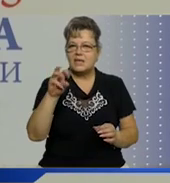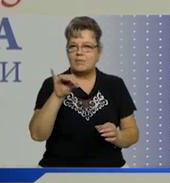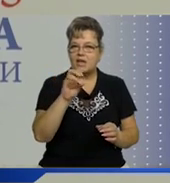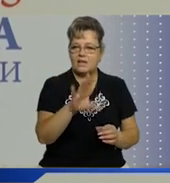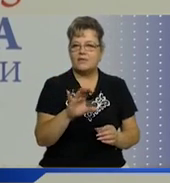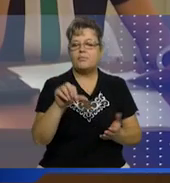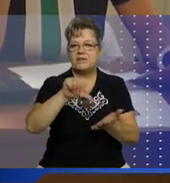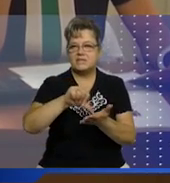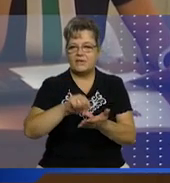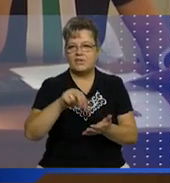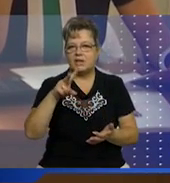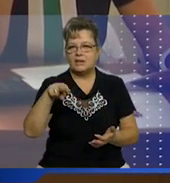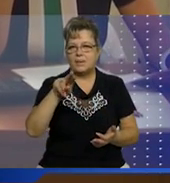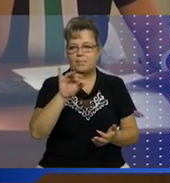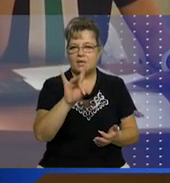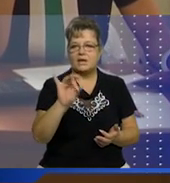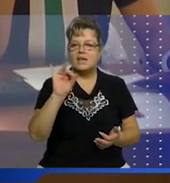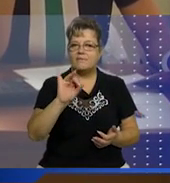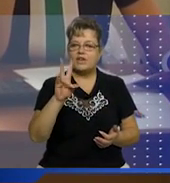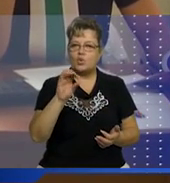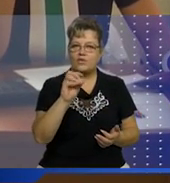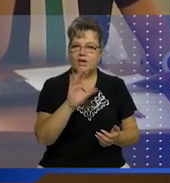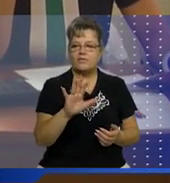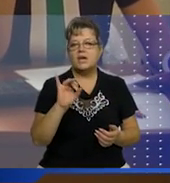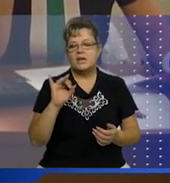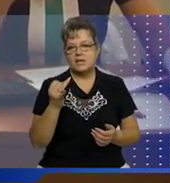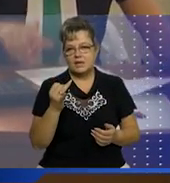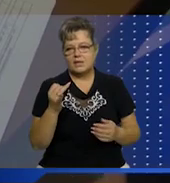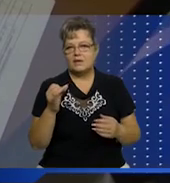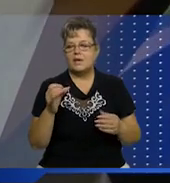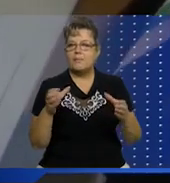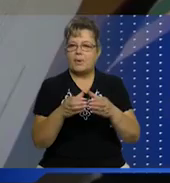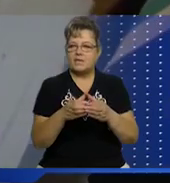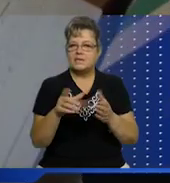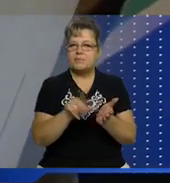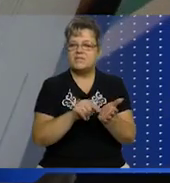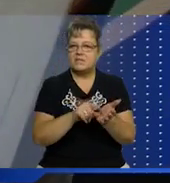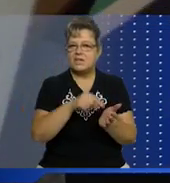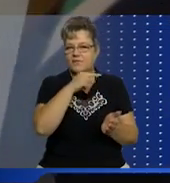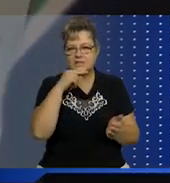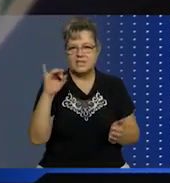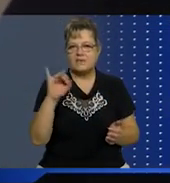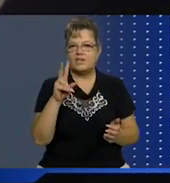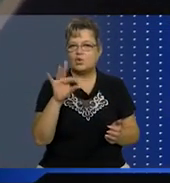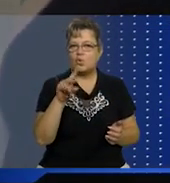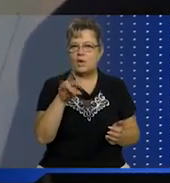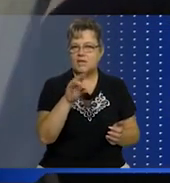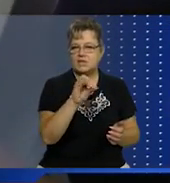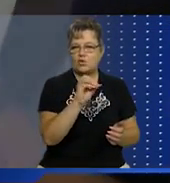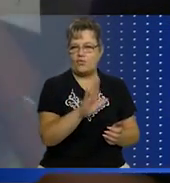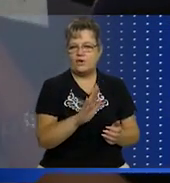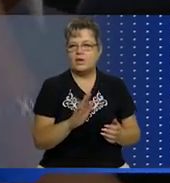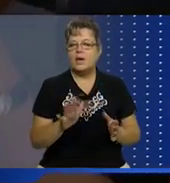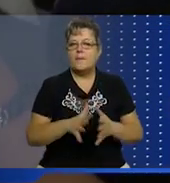партии «Справедливая Россия» Михаил Емельянов, представитель ЛДПР Иван Новиков и кандидат от регионального отделения партии «Пенсионеров